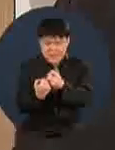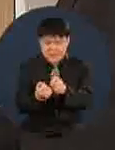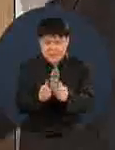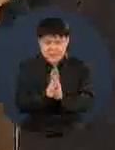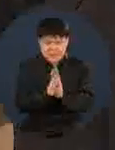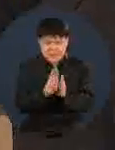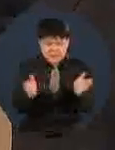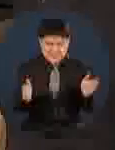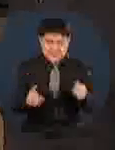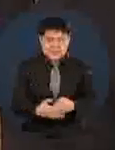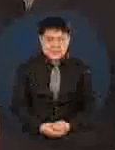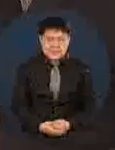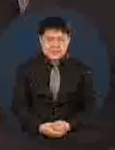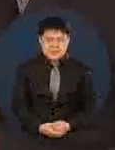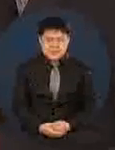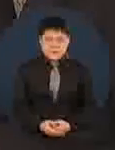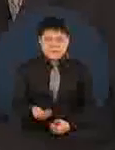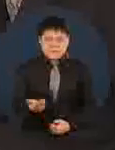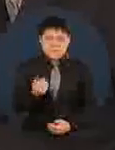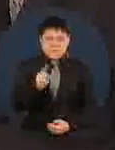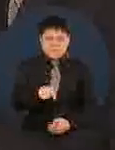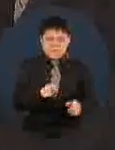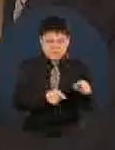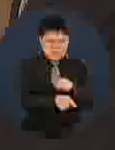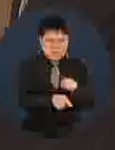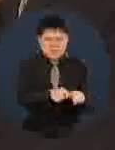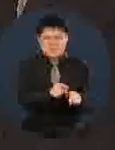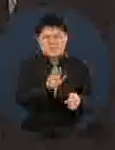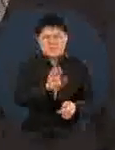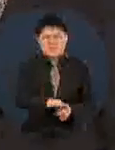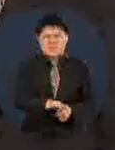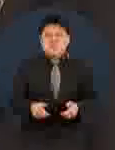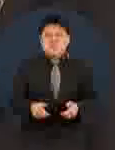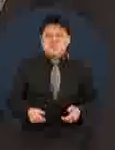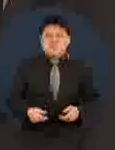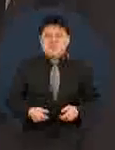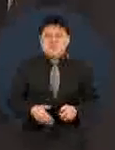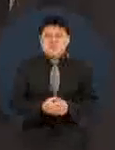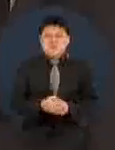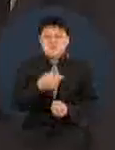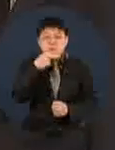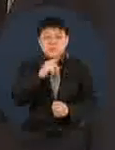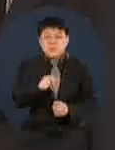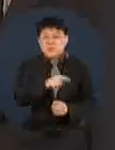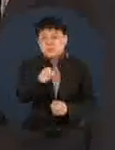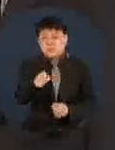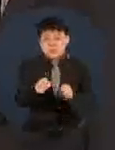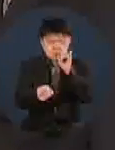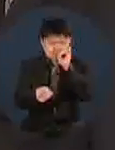재밌는 자리로 왔어요. 그러나 이것도 미리 하나 교환을 해둘 자리인데 아낌없이 네. 이게 안 하니까 이렇게 들여다보고 여길 역으로 찔러.